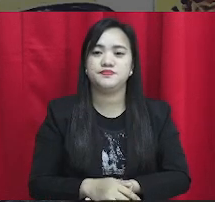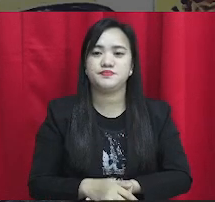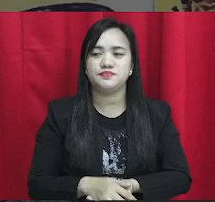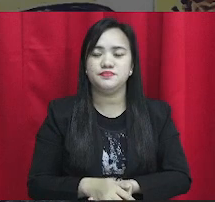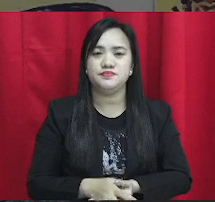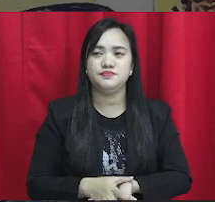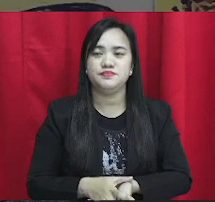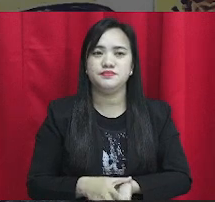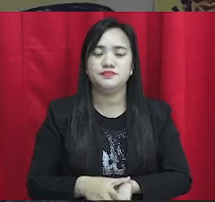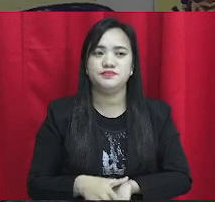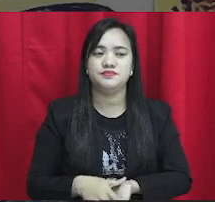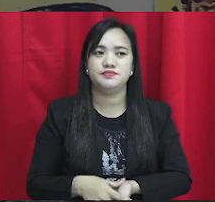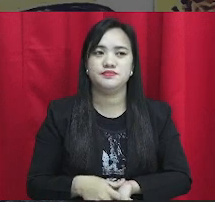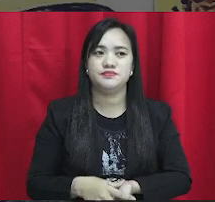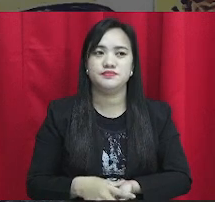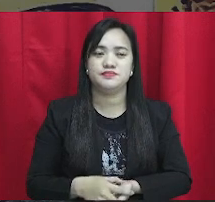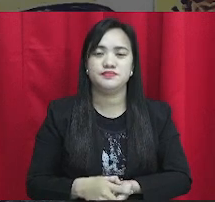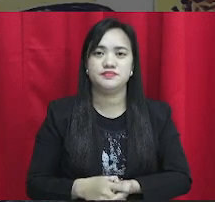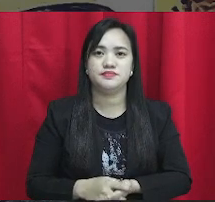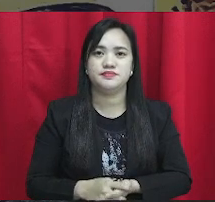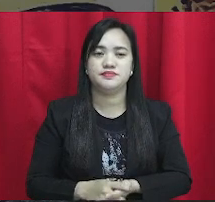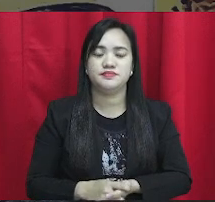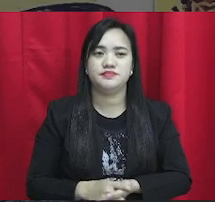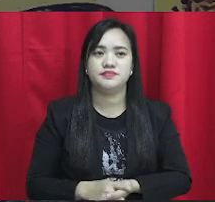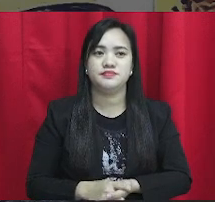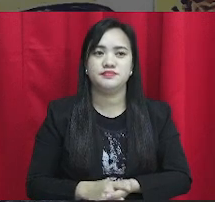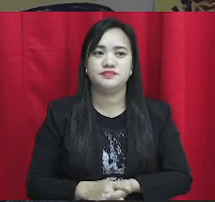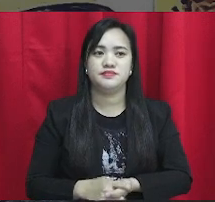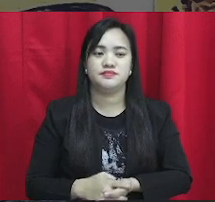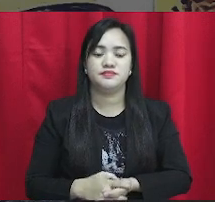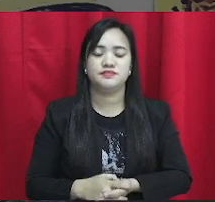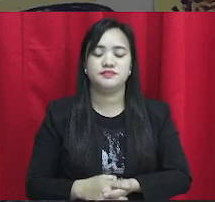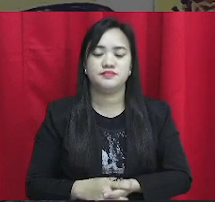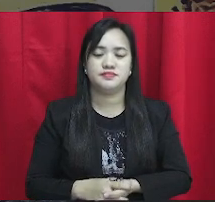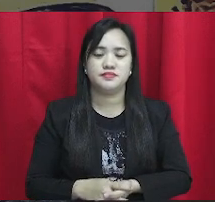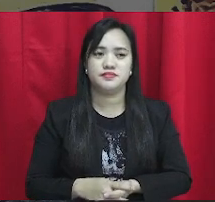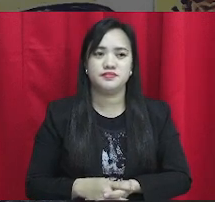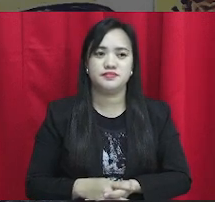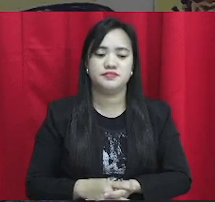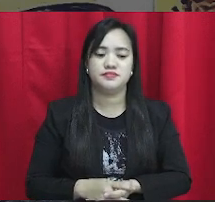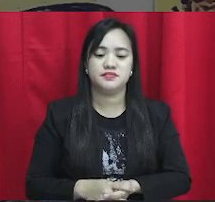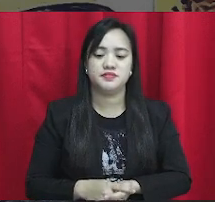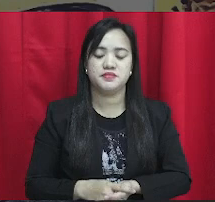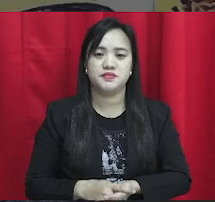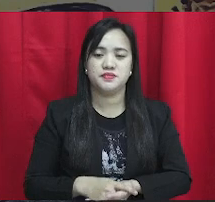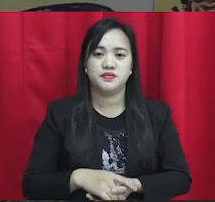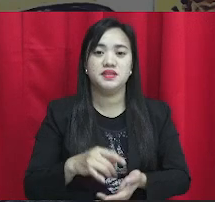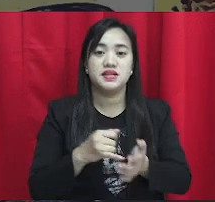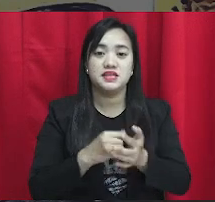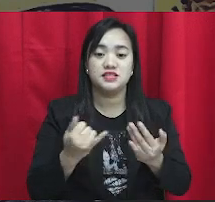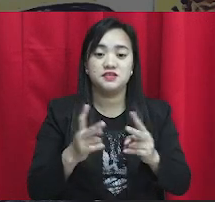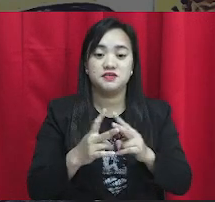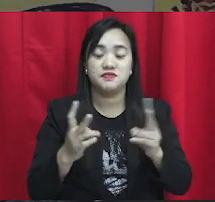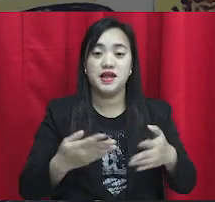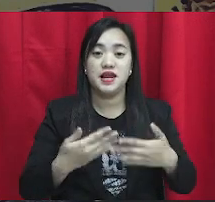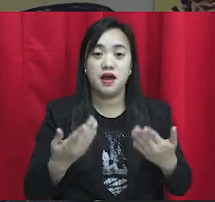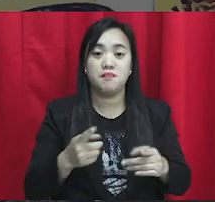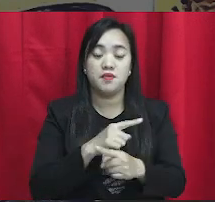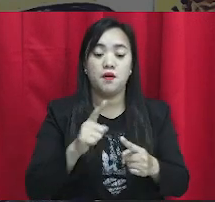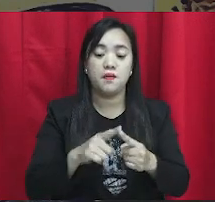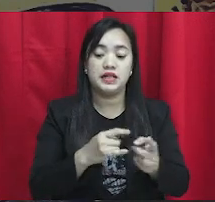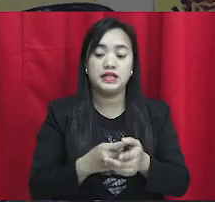nagbibigay? Nagbibigay po kami sa mga anak namin kasi yan po yung katuwaan nila pag darating ng